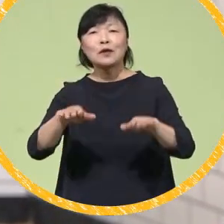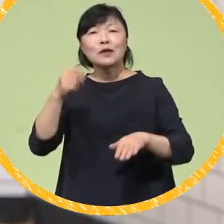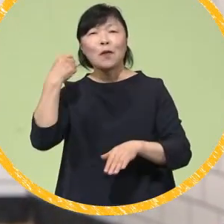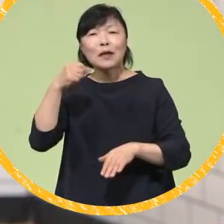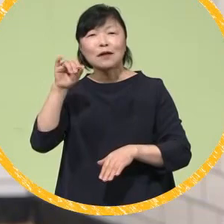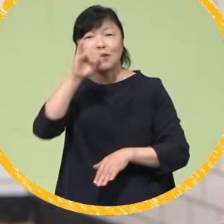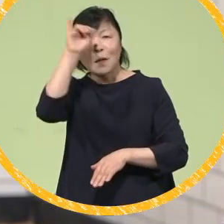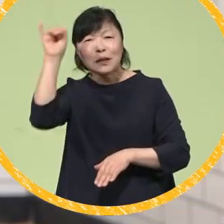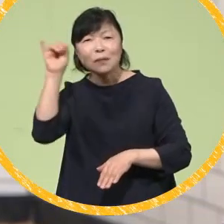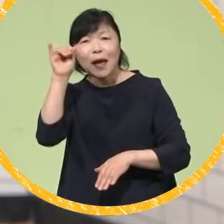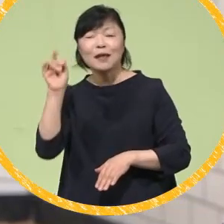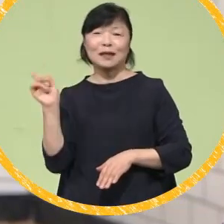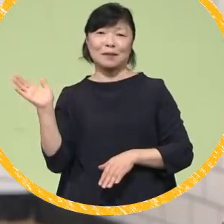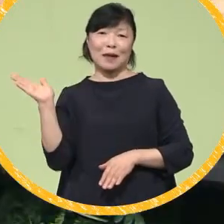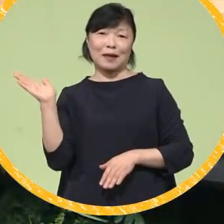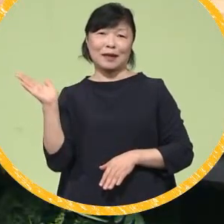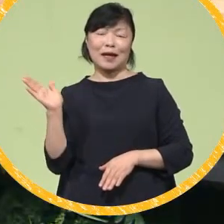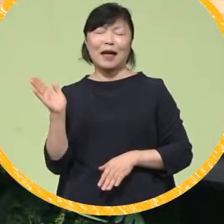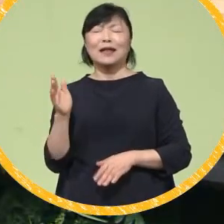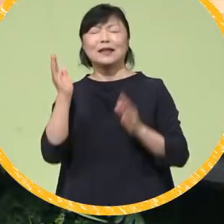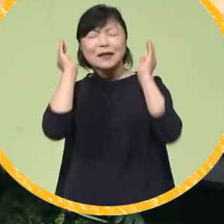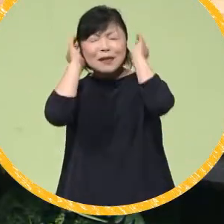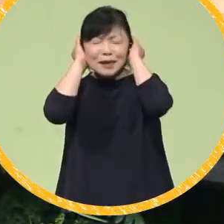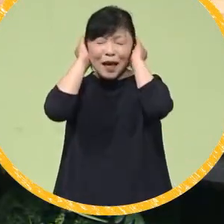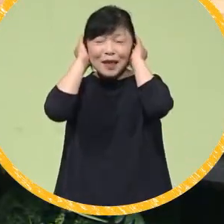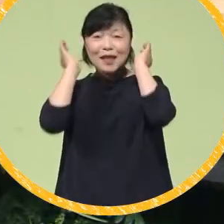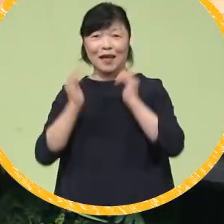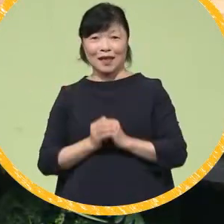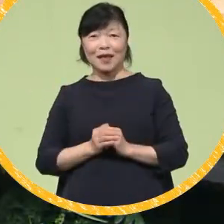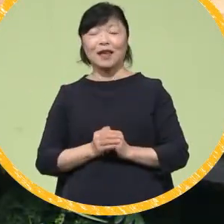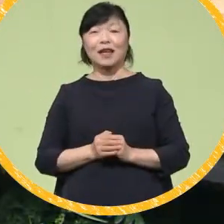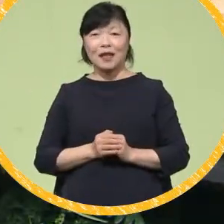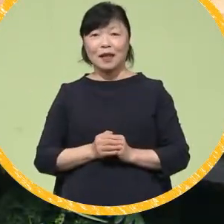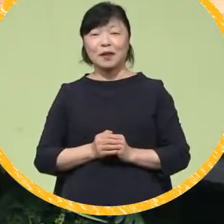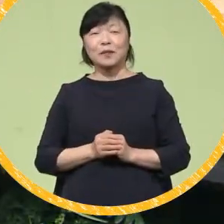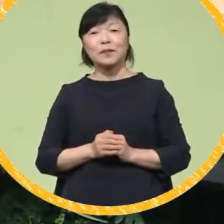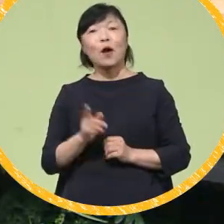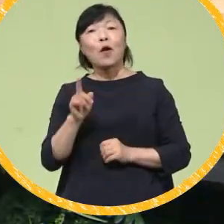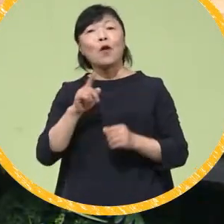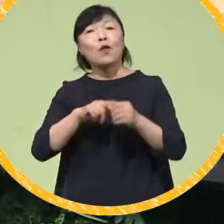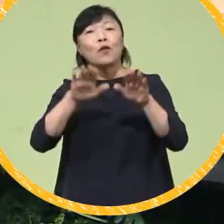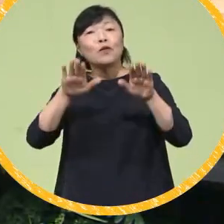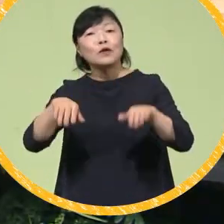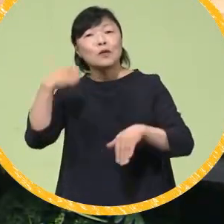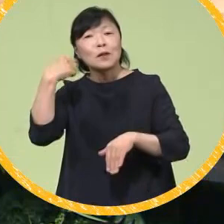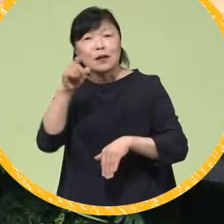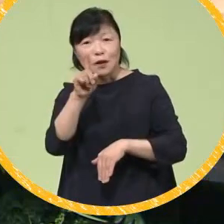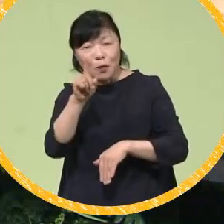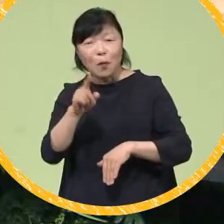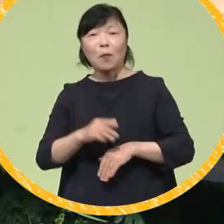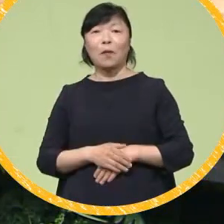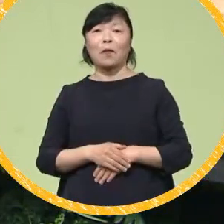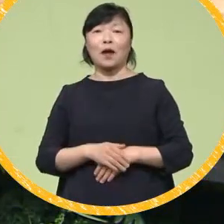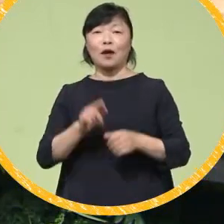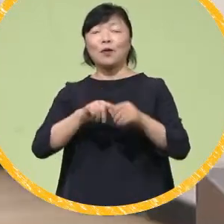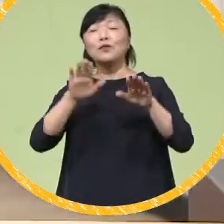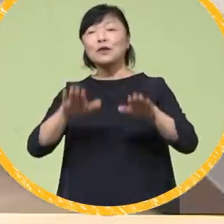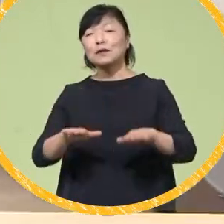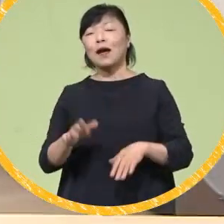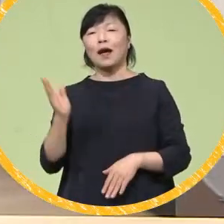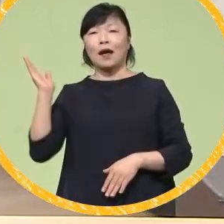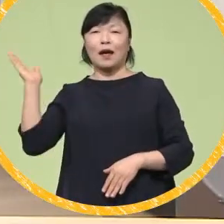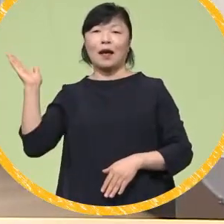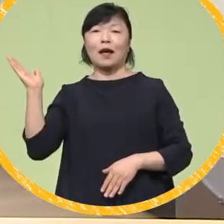イメージして着てきました。 うわ、ちょっと聞きたくないの気もするけど、ズバリじゃあ今年の夏はどうなるんでしょうか。 はい、今年の夏はズバ